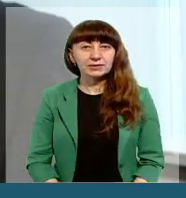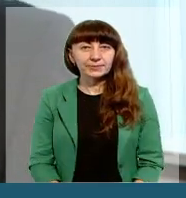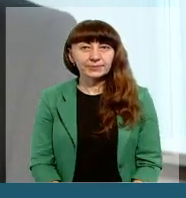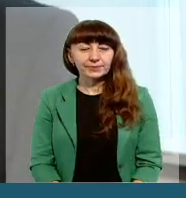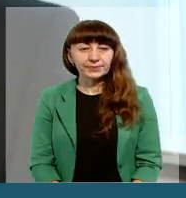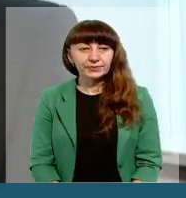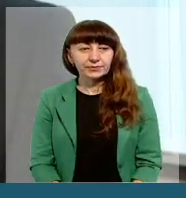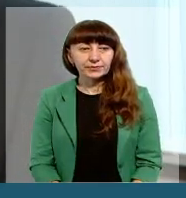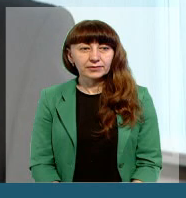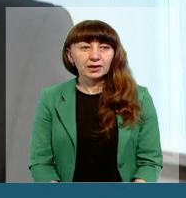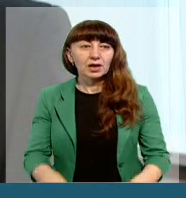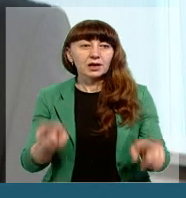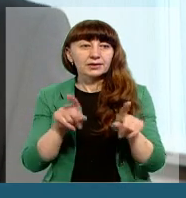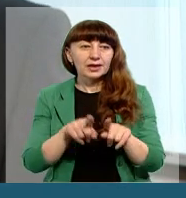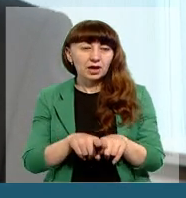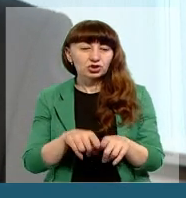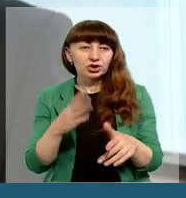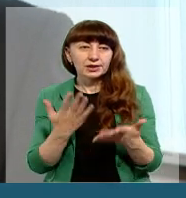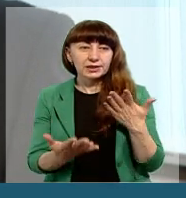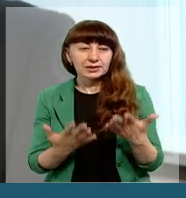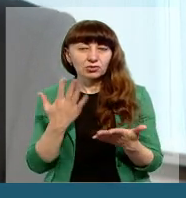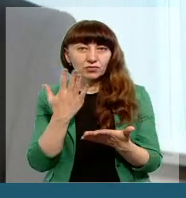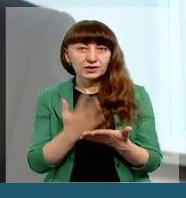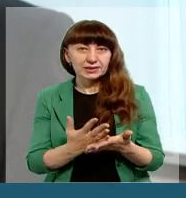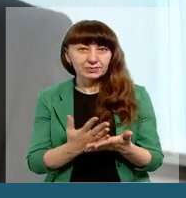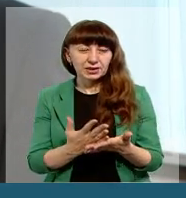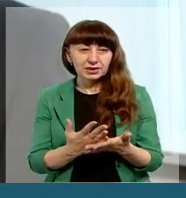Казахстан. Также, если у вас имеются